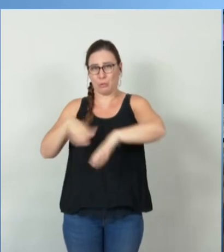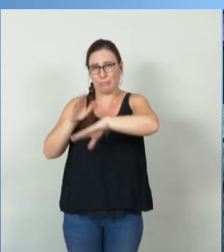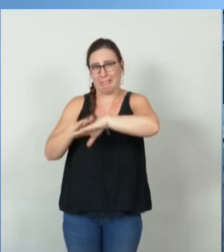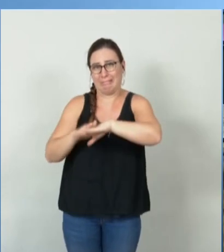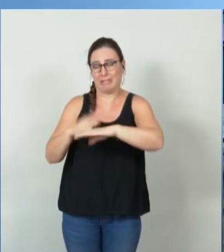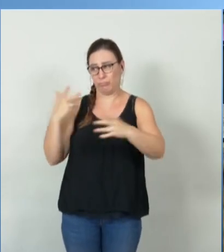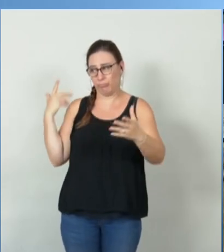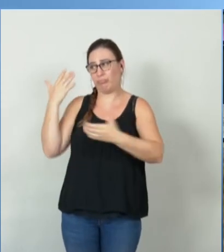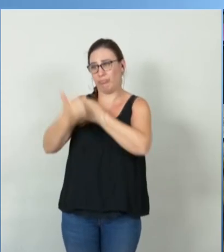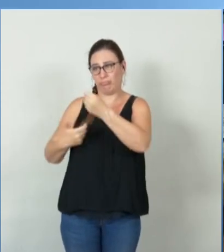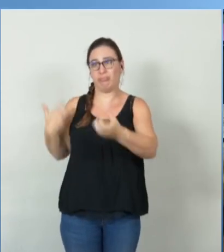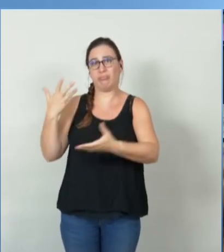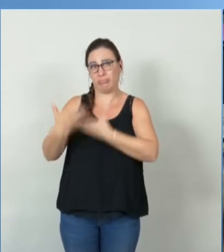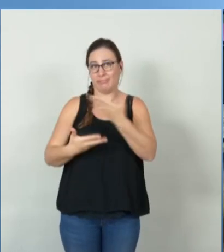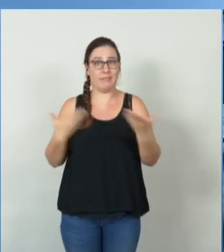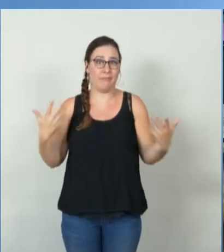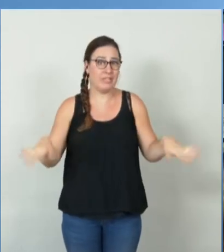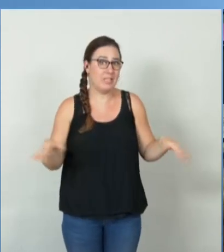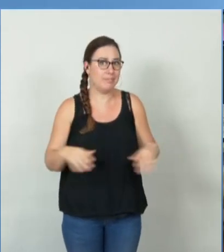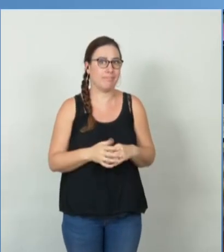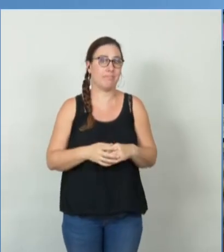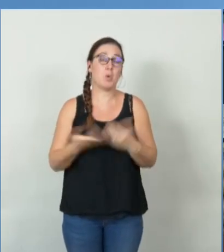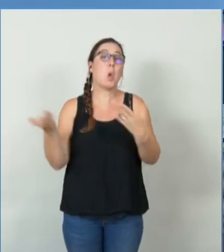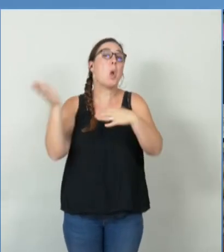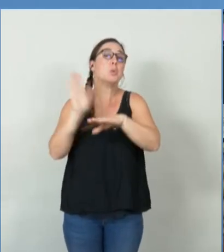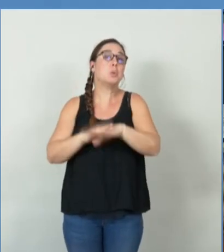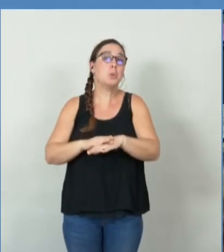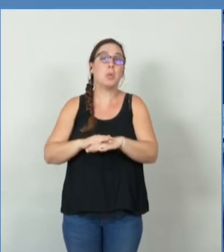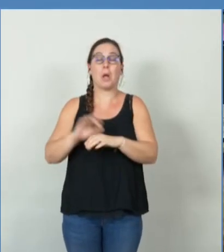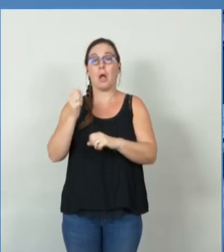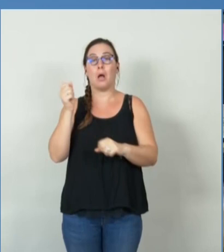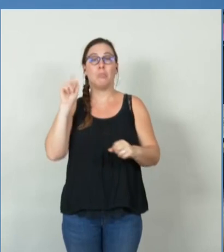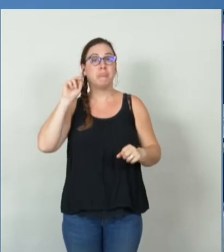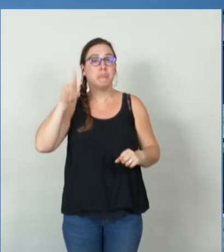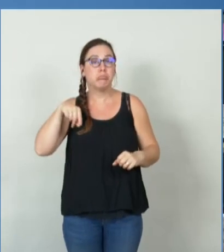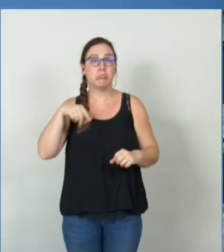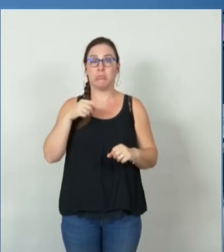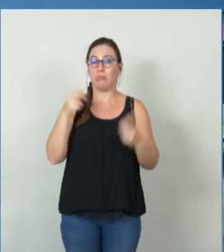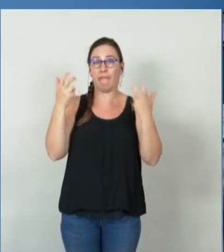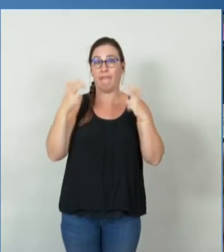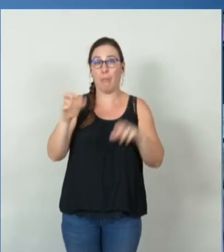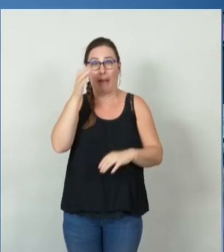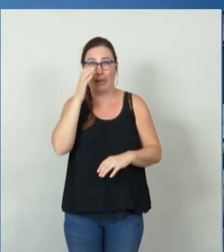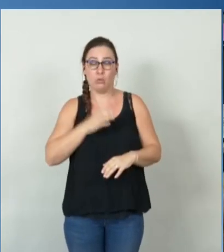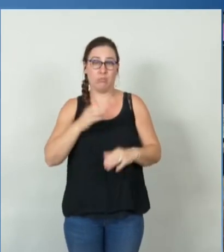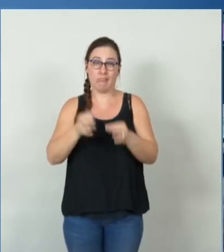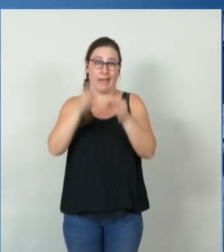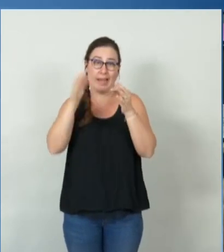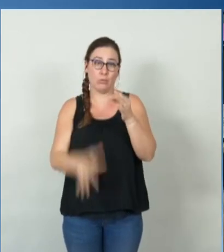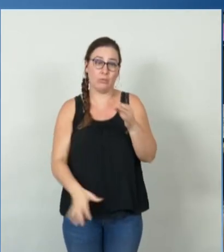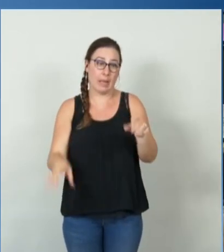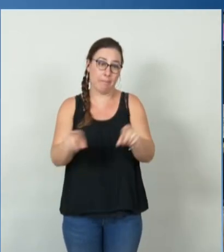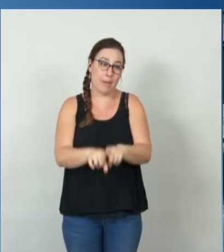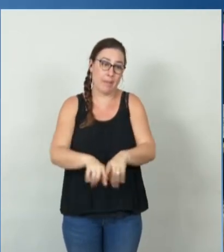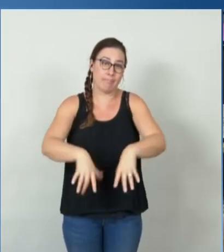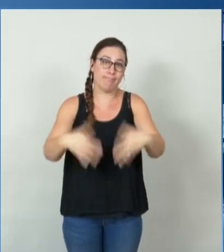finances de la ville et que visiblement vous ne souhaitez pas entendre et qui conduiront à terme au même résultat alors il y a